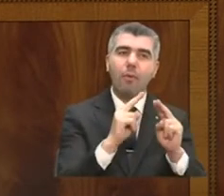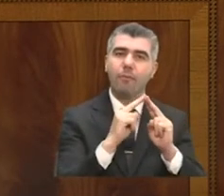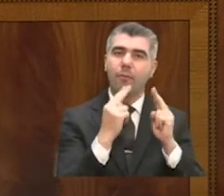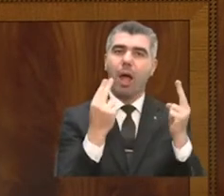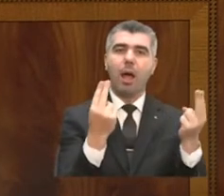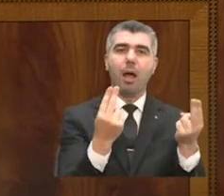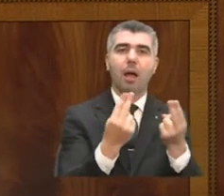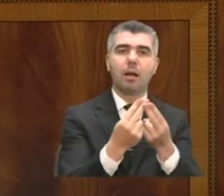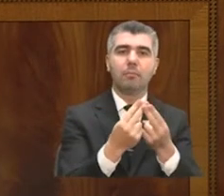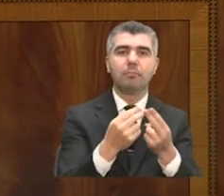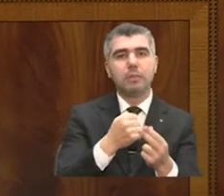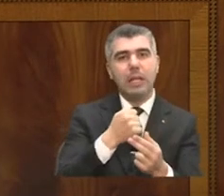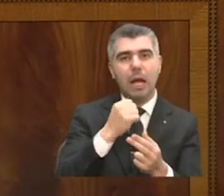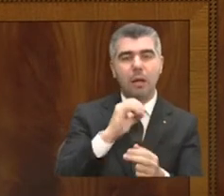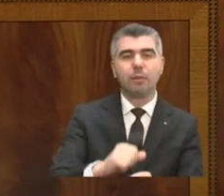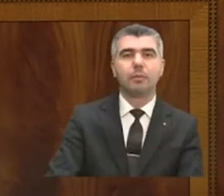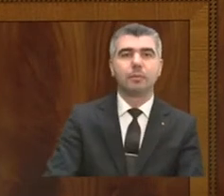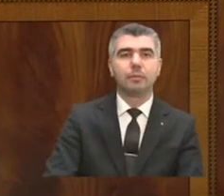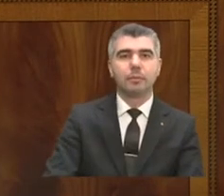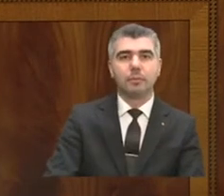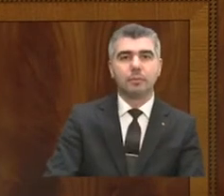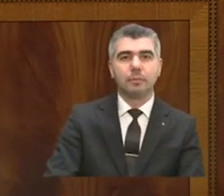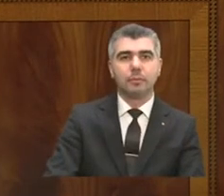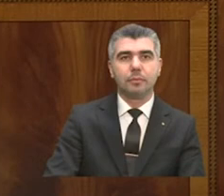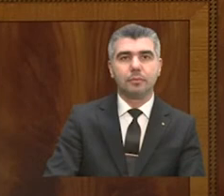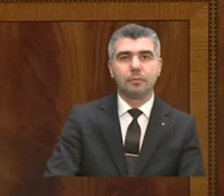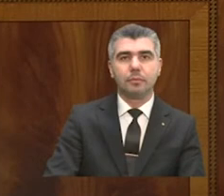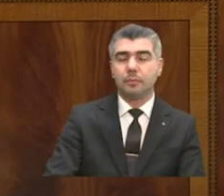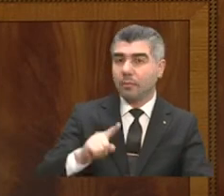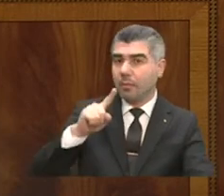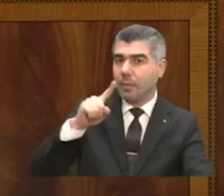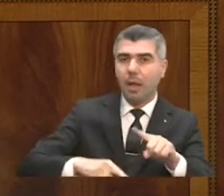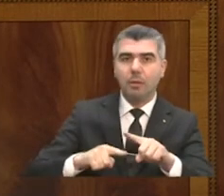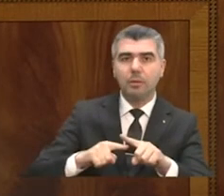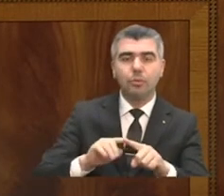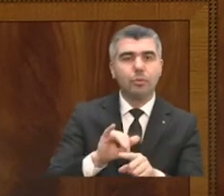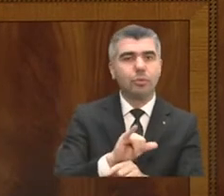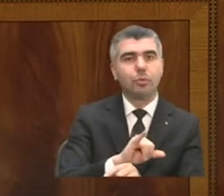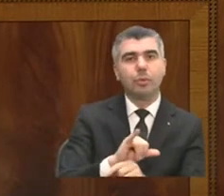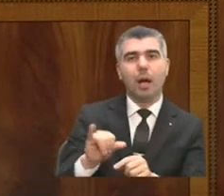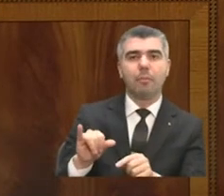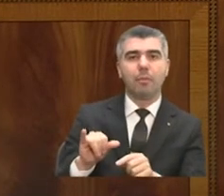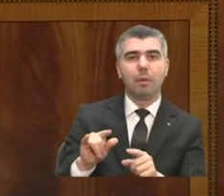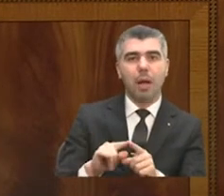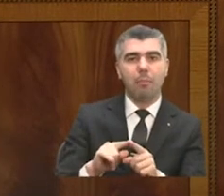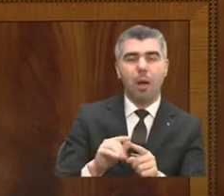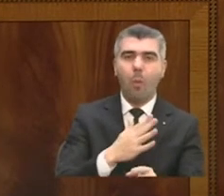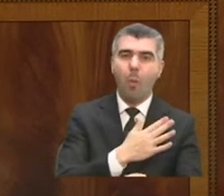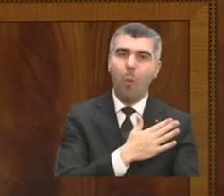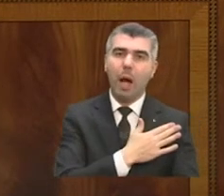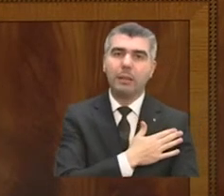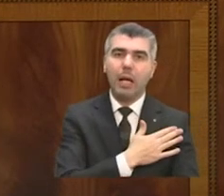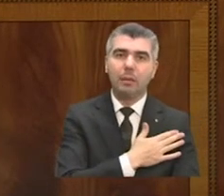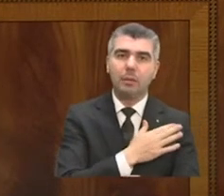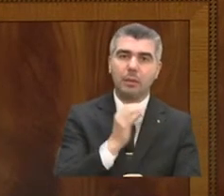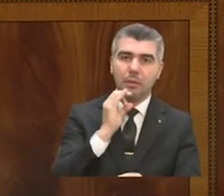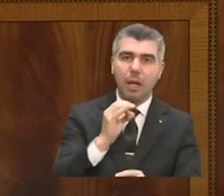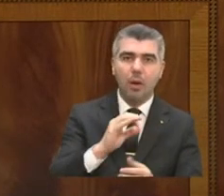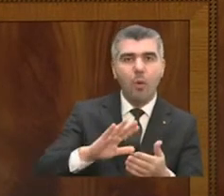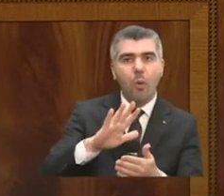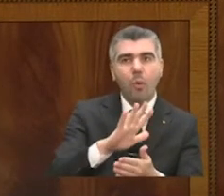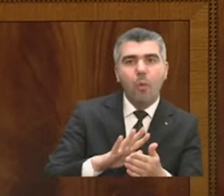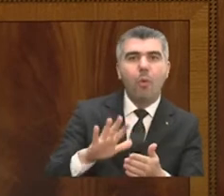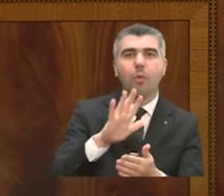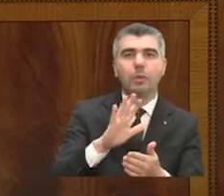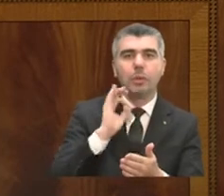vrai que le Maroc est devenu aujourd'hui un pôle important qui a son poids. Donc on ne peut pas accepter